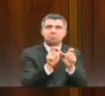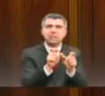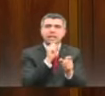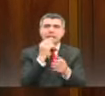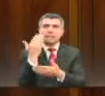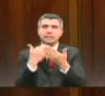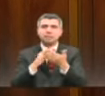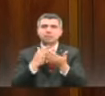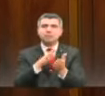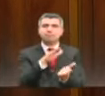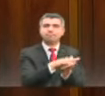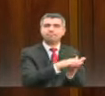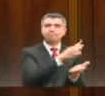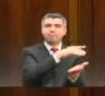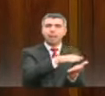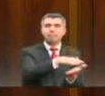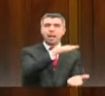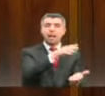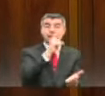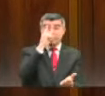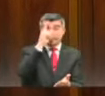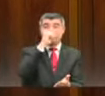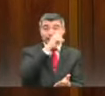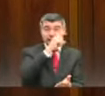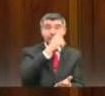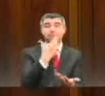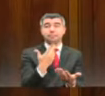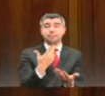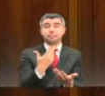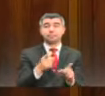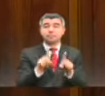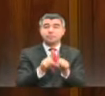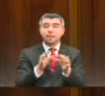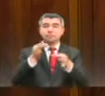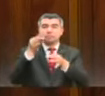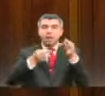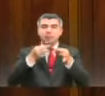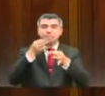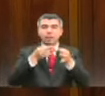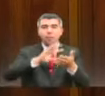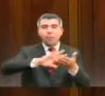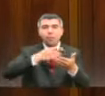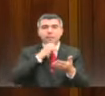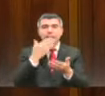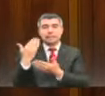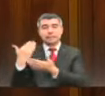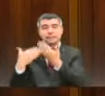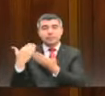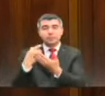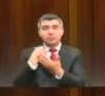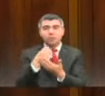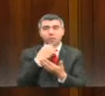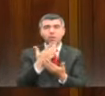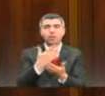ونحن واعون بالصعوبة اللي كانت باستمرار في القضية ديال التنفيذ ديال عدد من الأحكام القضائية، وخصوصا في مواجهة الإدارة